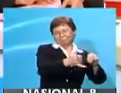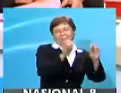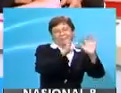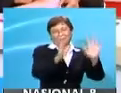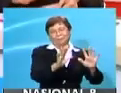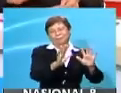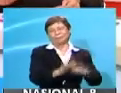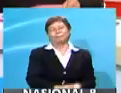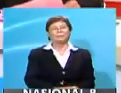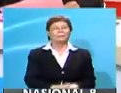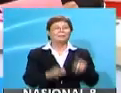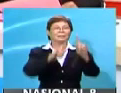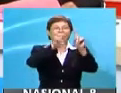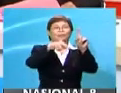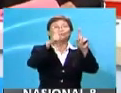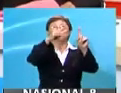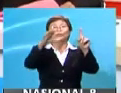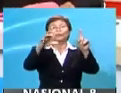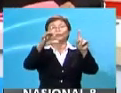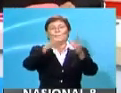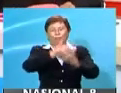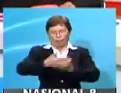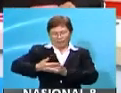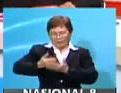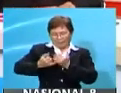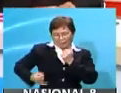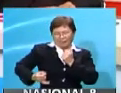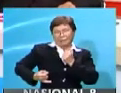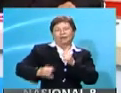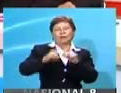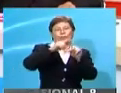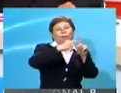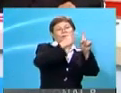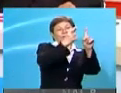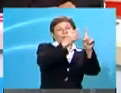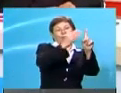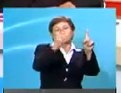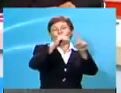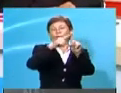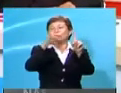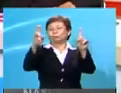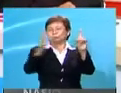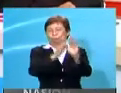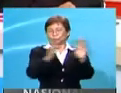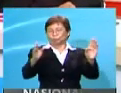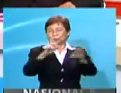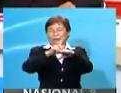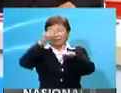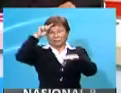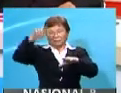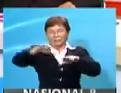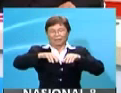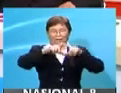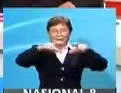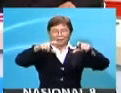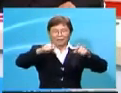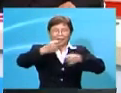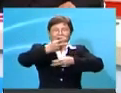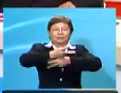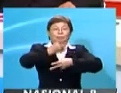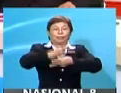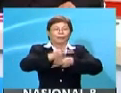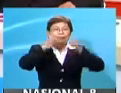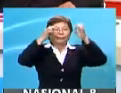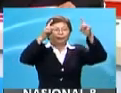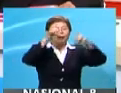bermula 1200 bayi yang dilahirkan antara Januari hingga julai tahun ini di Terengganu menerima KAD skim simpanan pendidikan